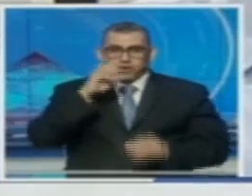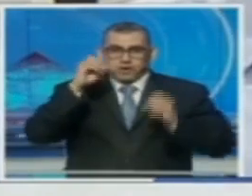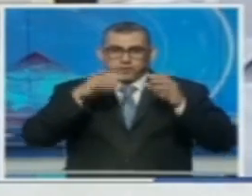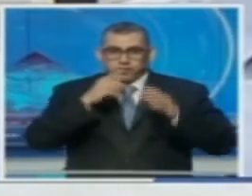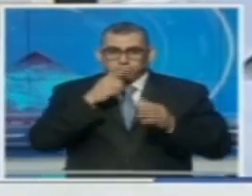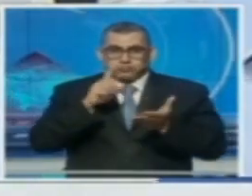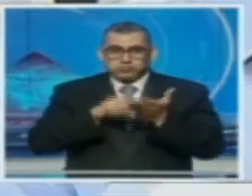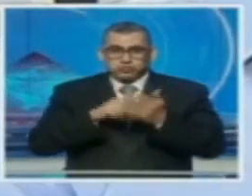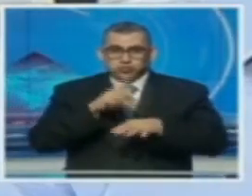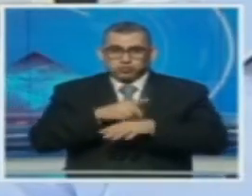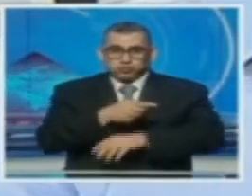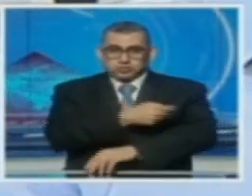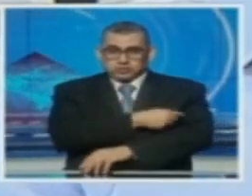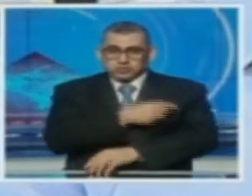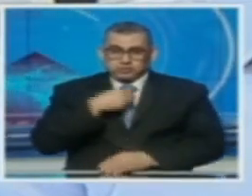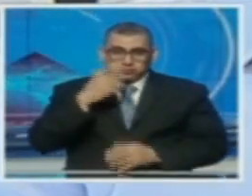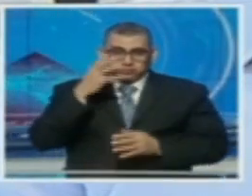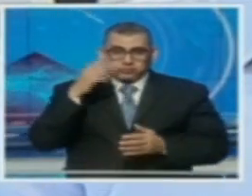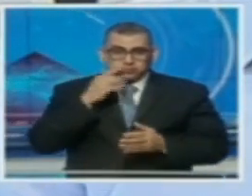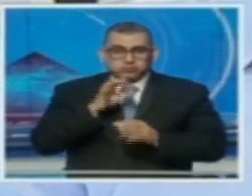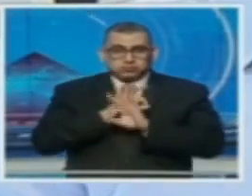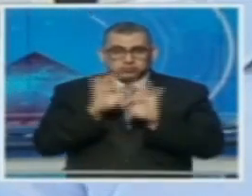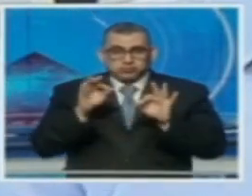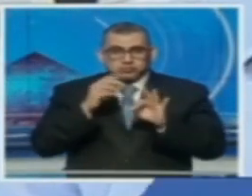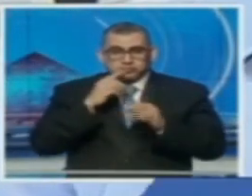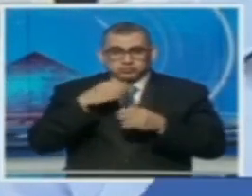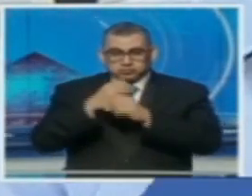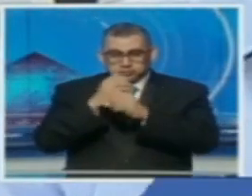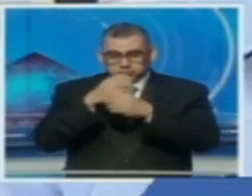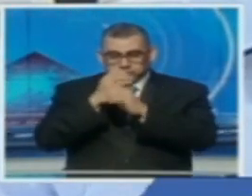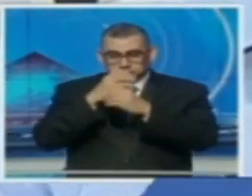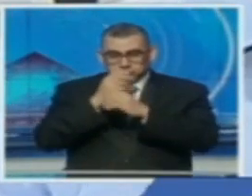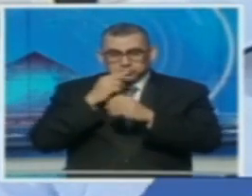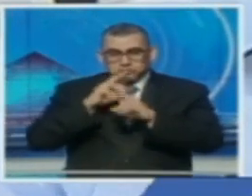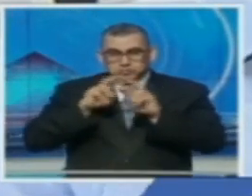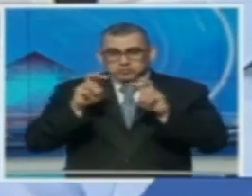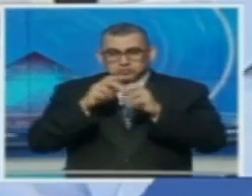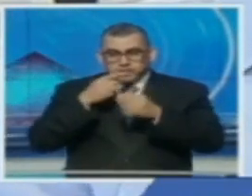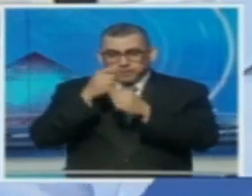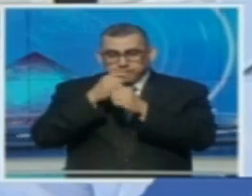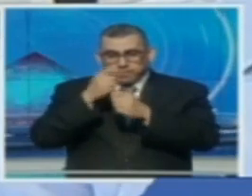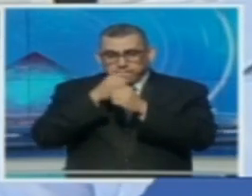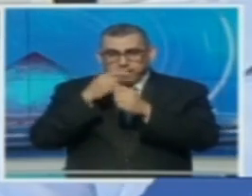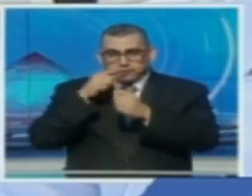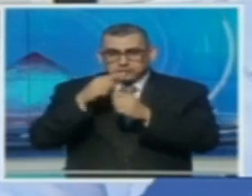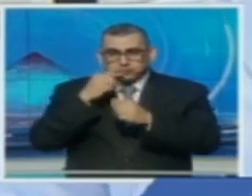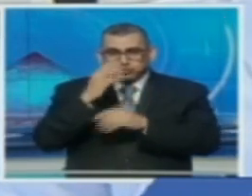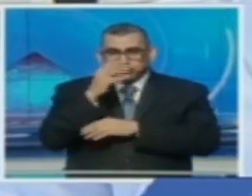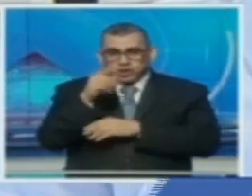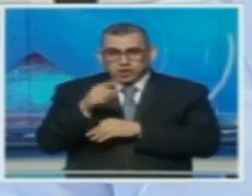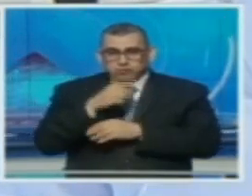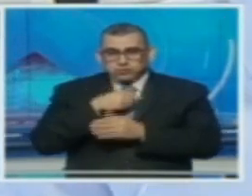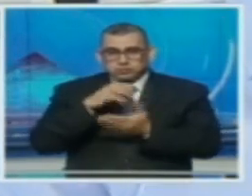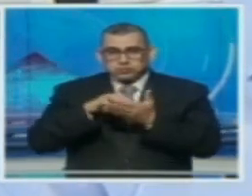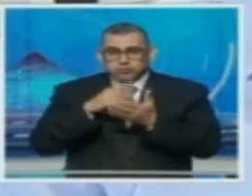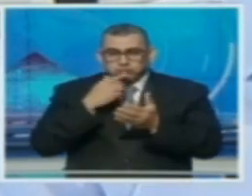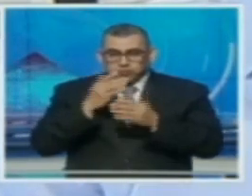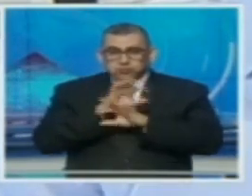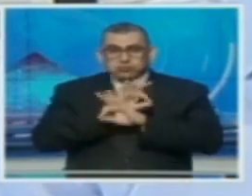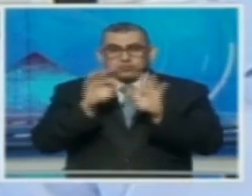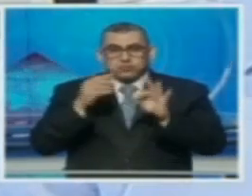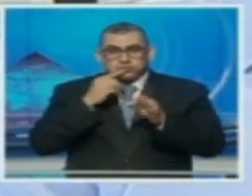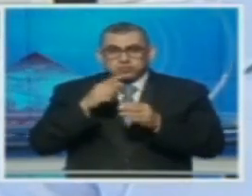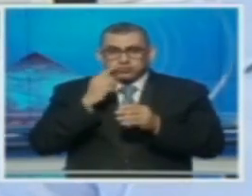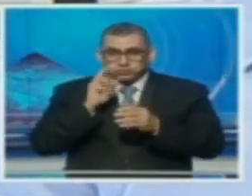الطبي تم اجراء كثير من الابحاث وكثير من التجارب في معامل المركز القومي للبحوث وخارج المركز القومي